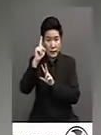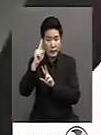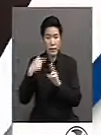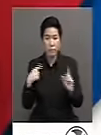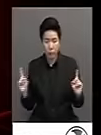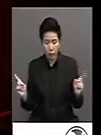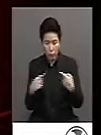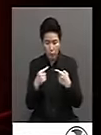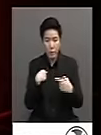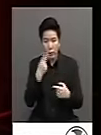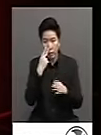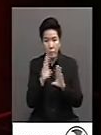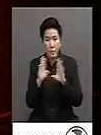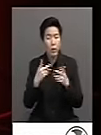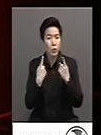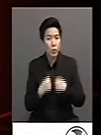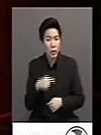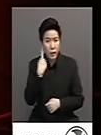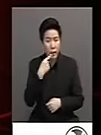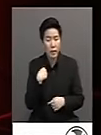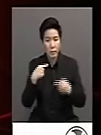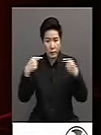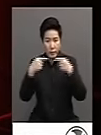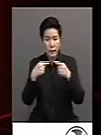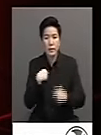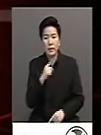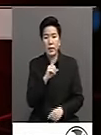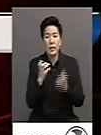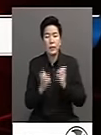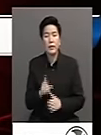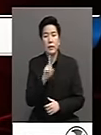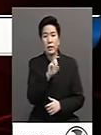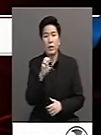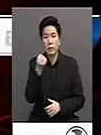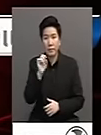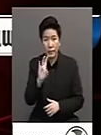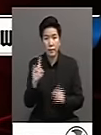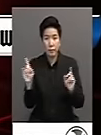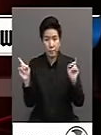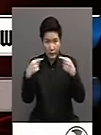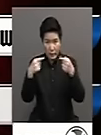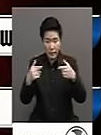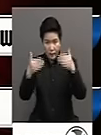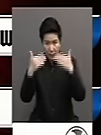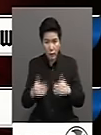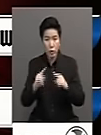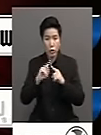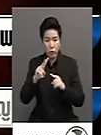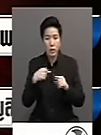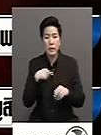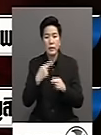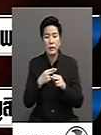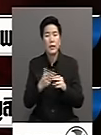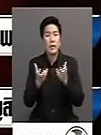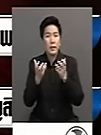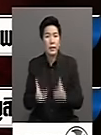ประกบมวยในคู่อื่นเปิดหัวด้วยเพชรสุนทรสิงห์มนัสศักดิ์117ปอนด์มาท้ากับดีเซลเล็กอบต.ชิงโคคู่ที่2ไม้เอกสิทธิ์กำ